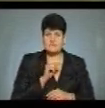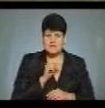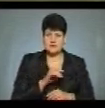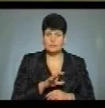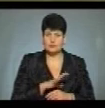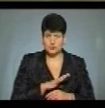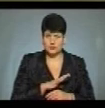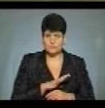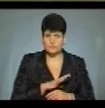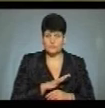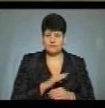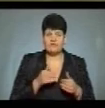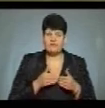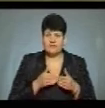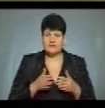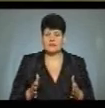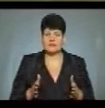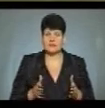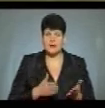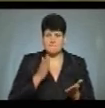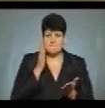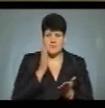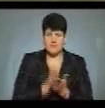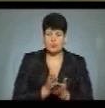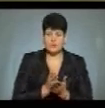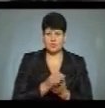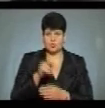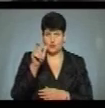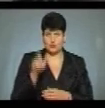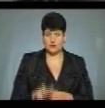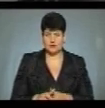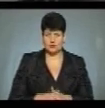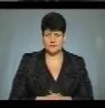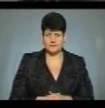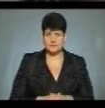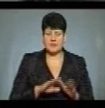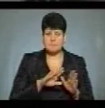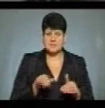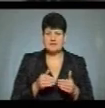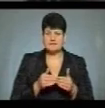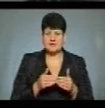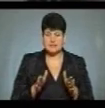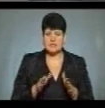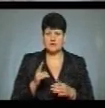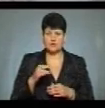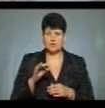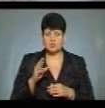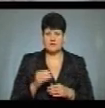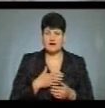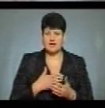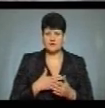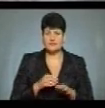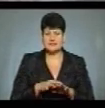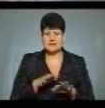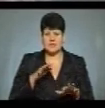був відкритою, прямолінійною досить людиною. Після відкриття меморіальної дошки в актовій залі